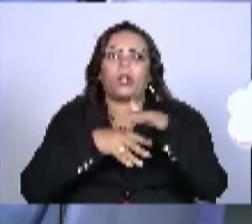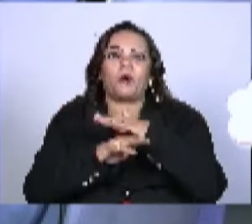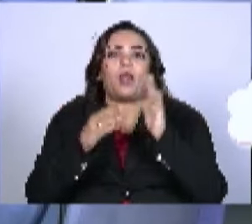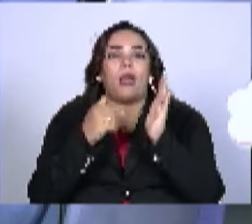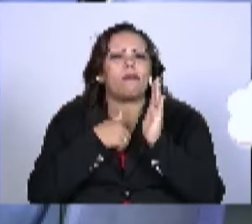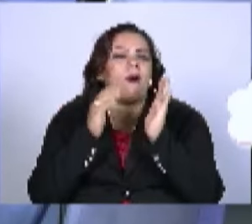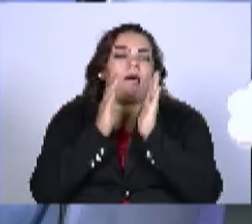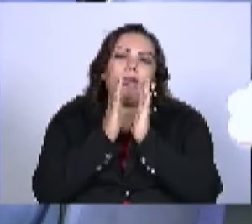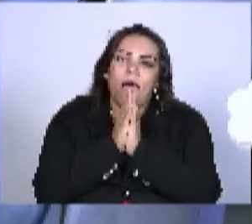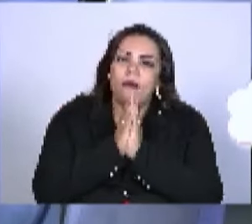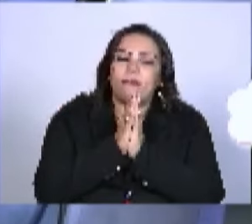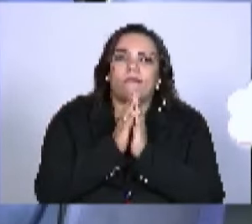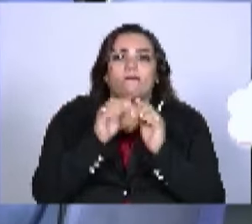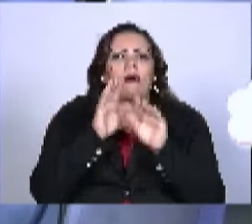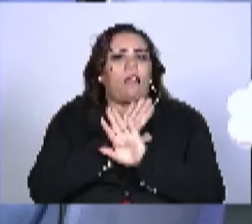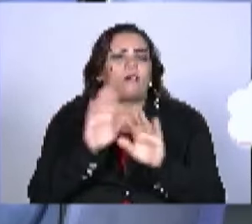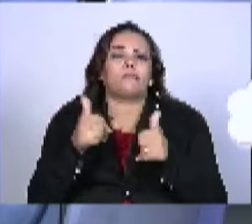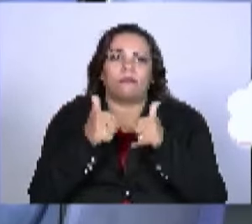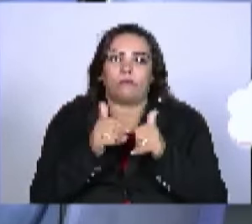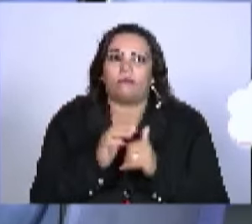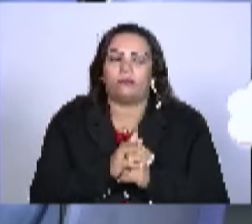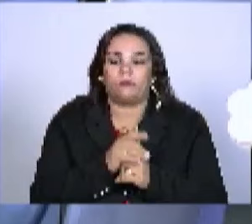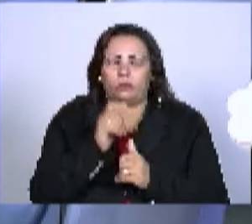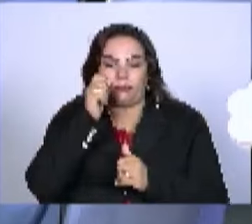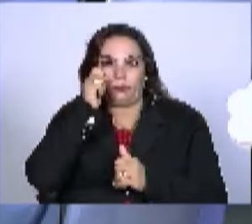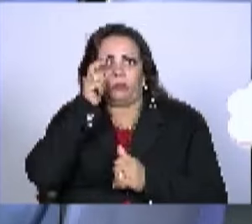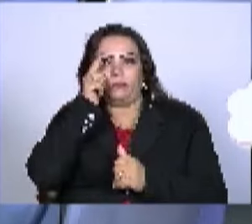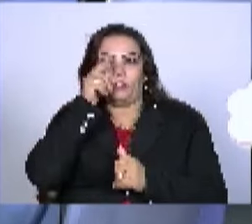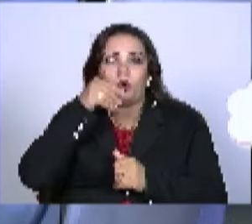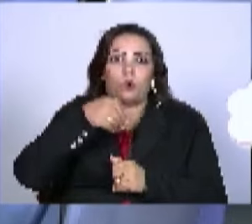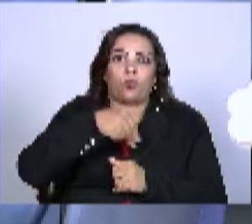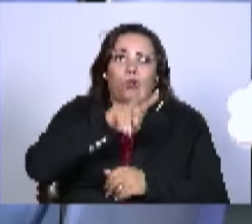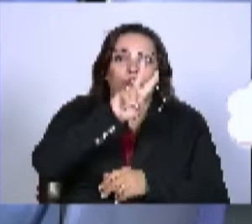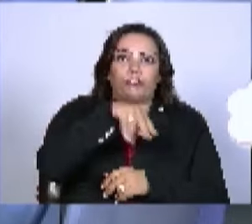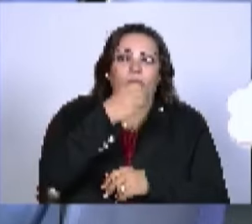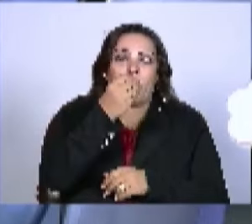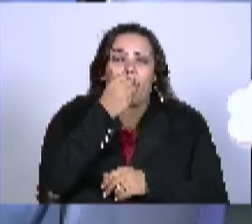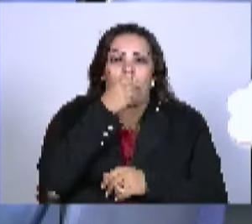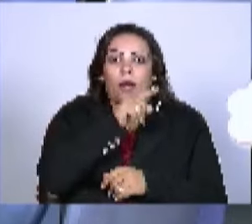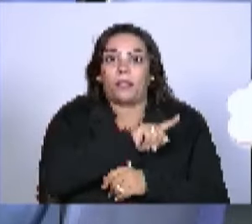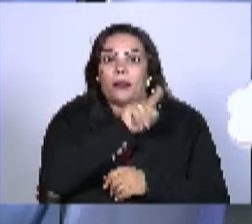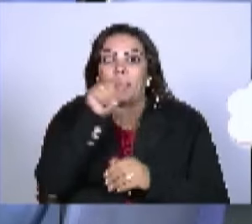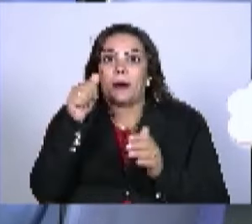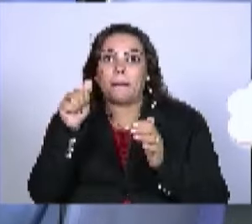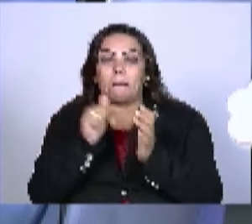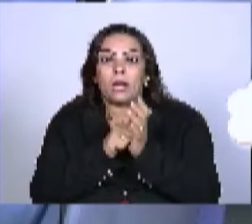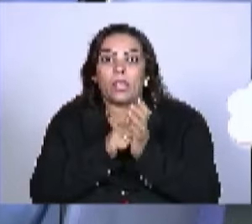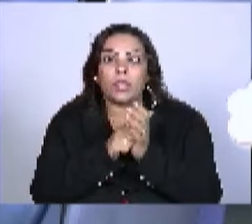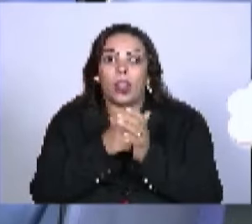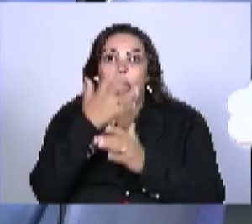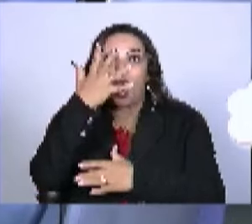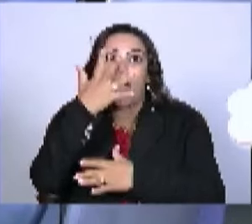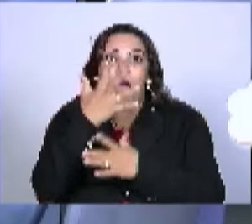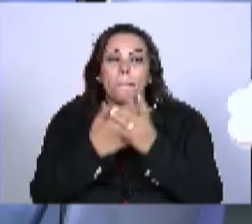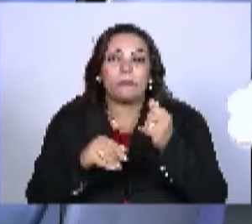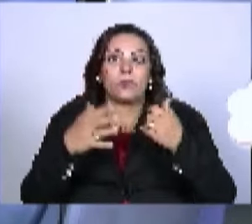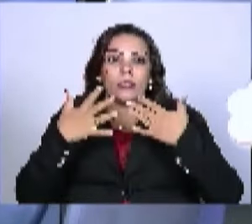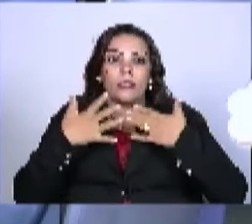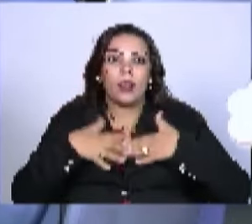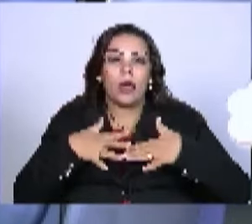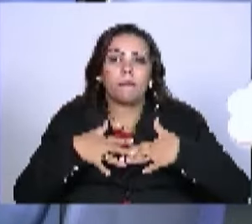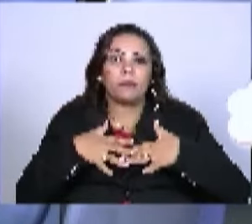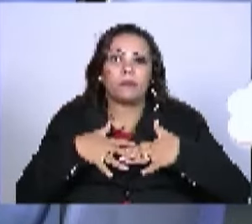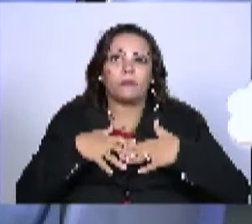انا متاسف واعتذر وخلاص صحيت الصبح انزل اجيب اكل في البيت رجعت لقيته واخد ابني ولم هدومه